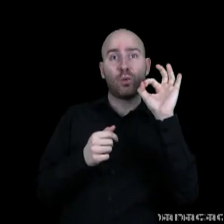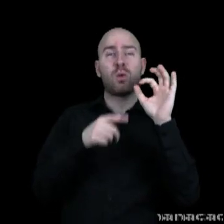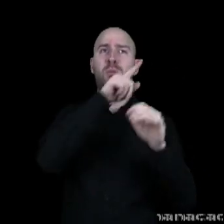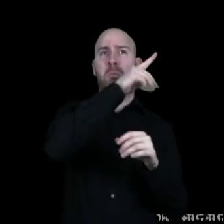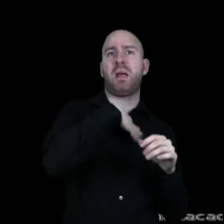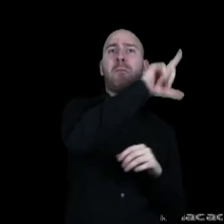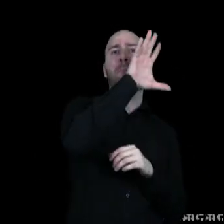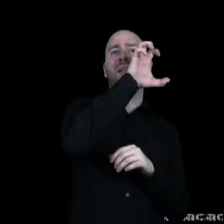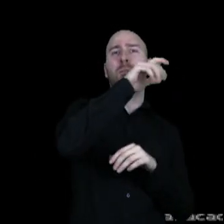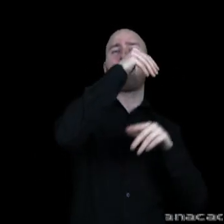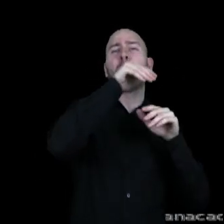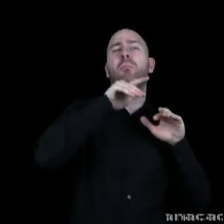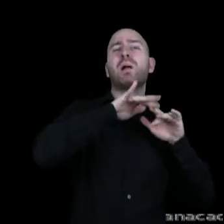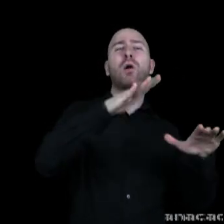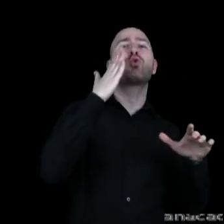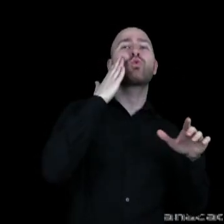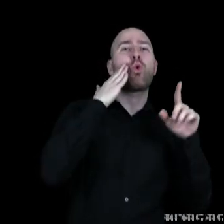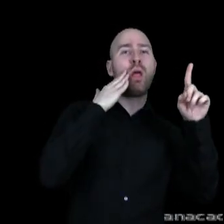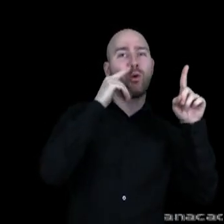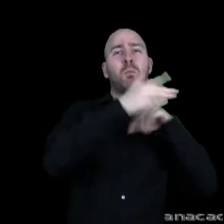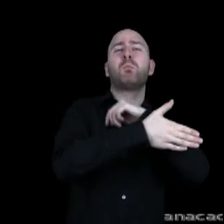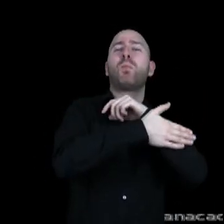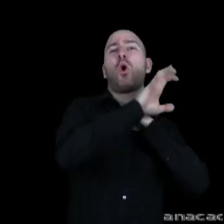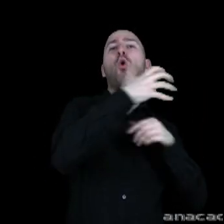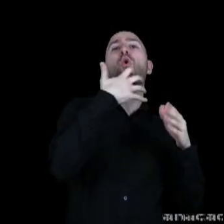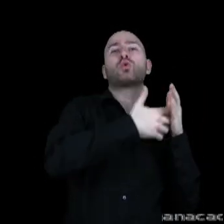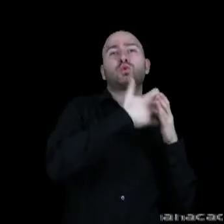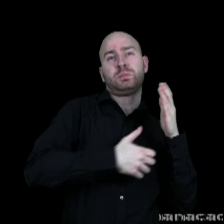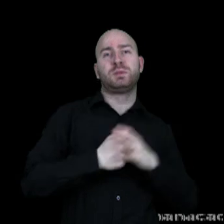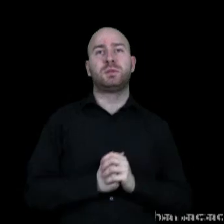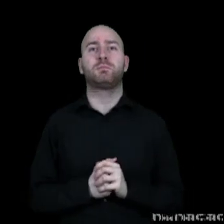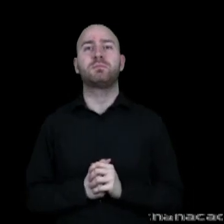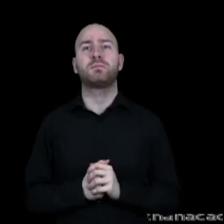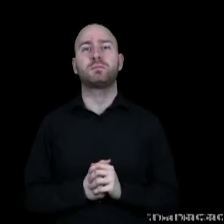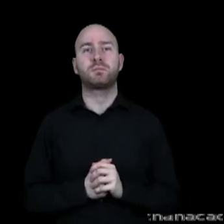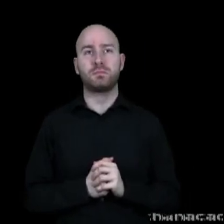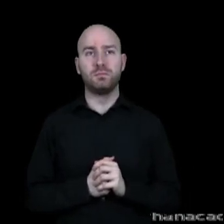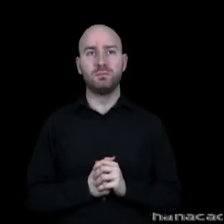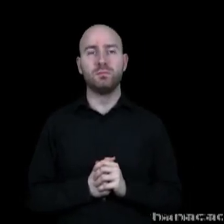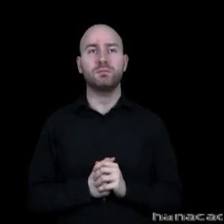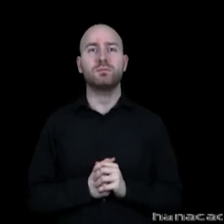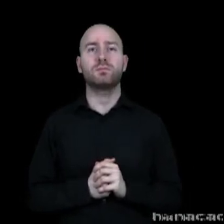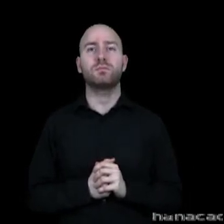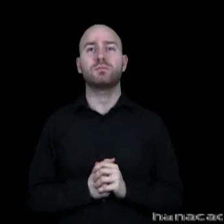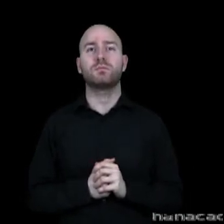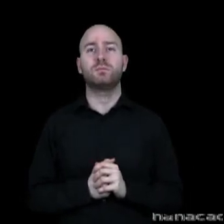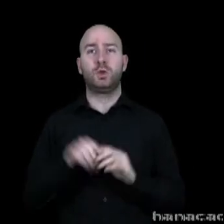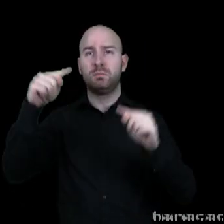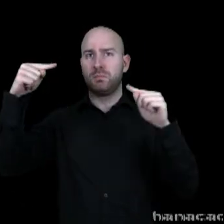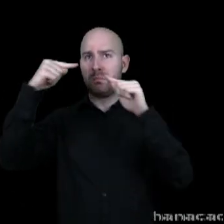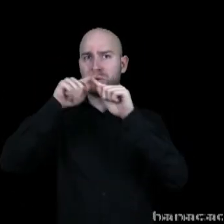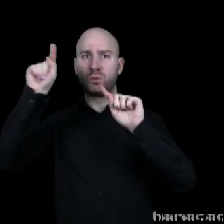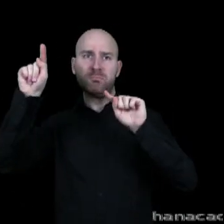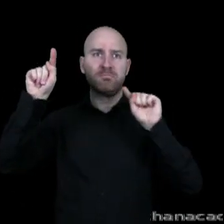ten wyraz wynosi zero. A tu macie 500 miliardów dolarów, czy inne jednostki konsumpcji bazowej. To